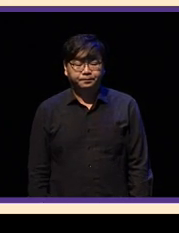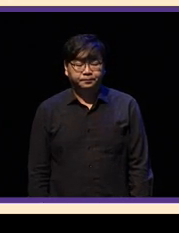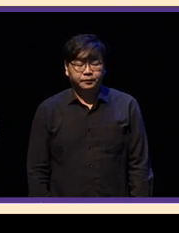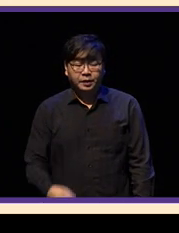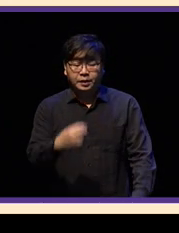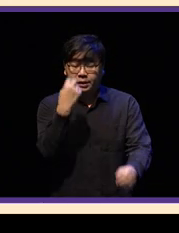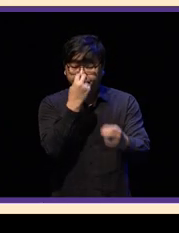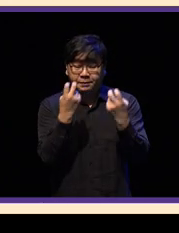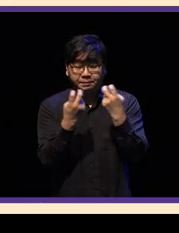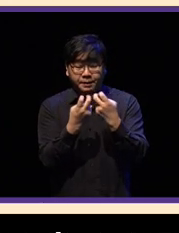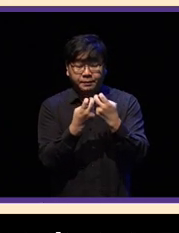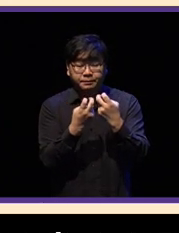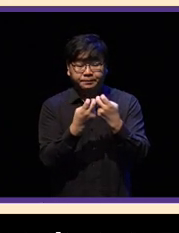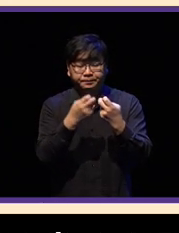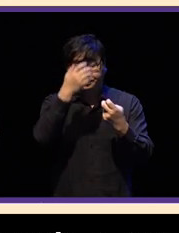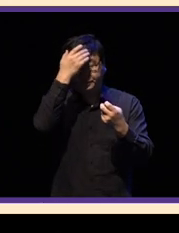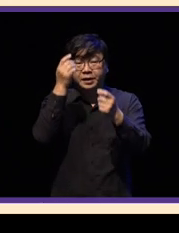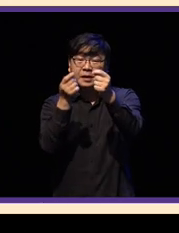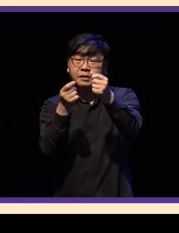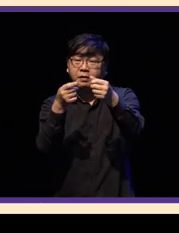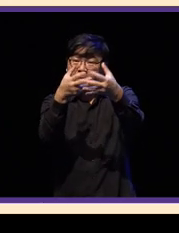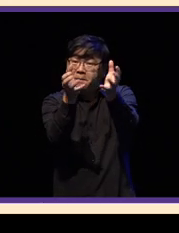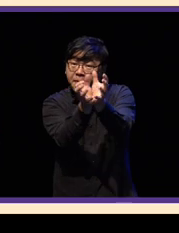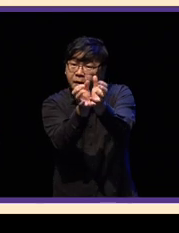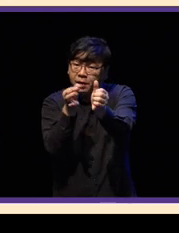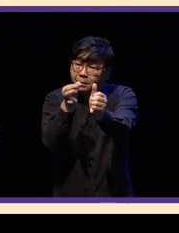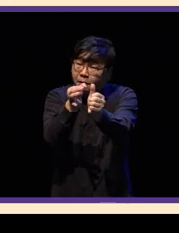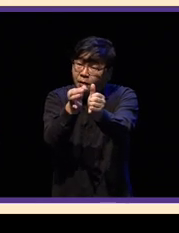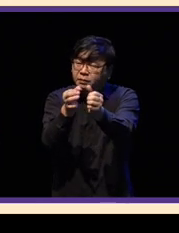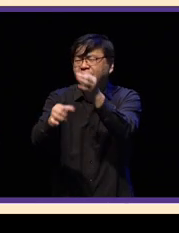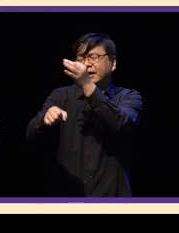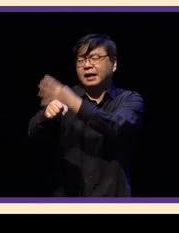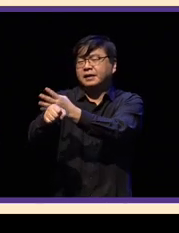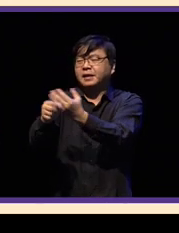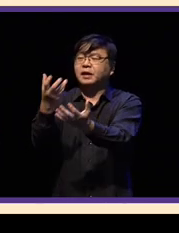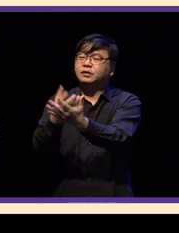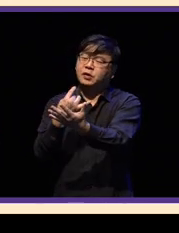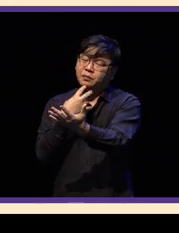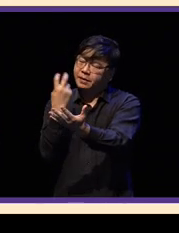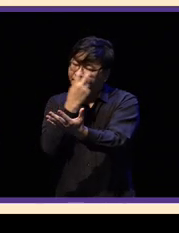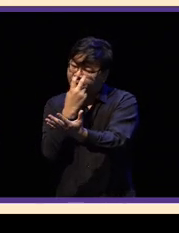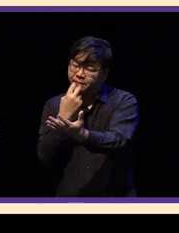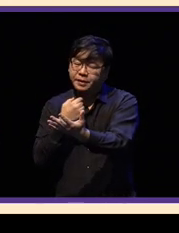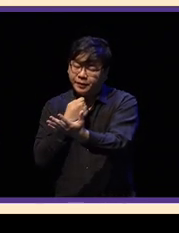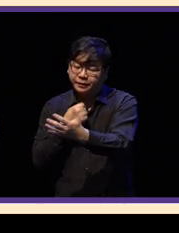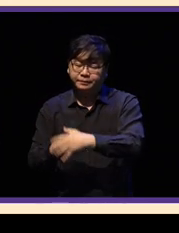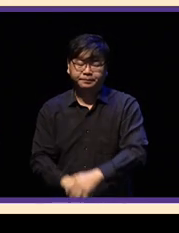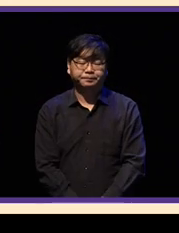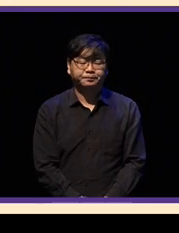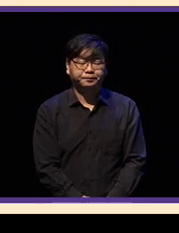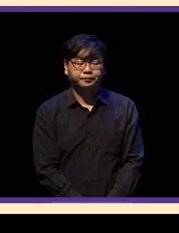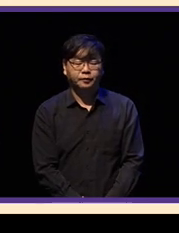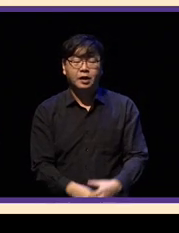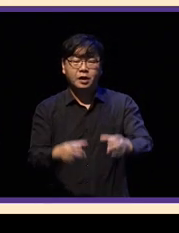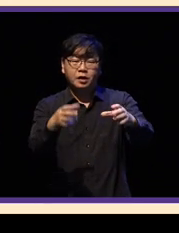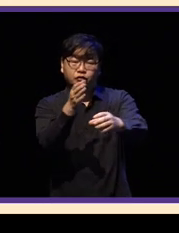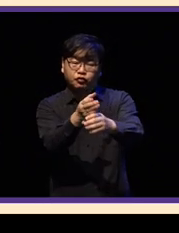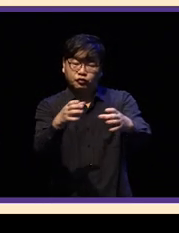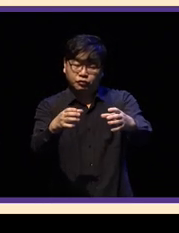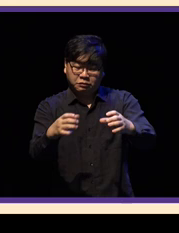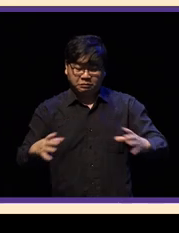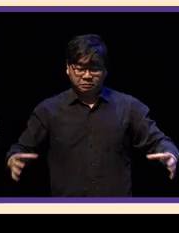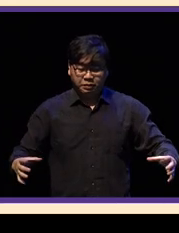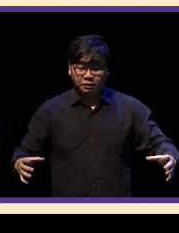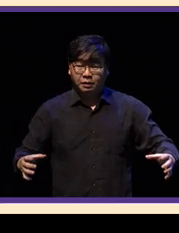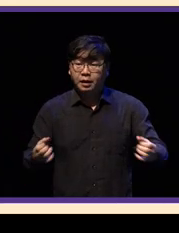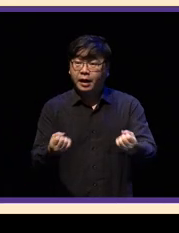심의 방법은 저희가 소규모 예산 같은 경우는 좀 간소화해서 서류로만 심의하려고 그러고, 단지 중규모, 대규모